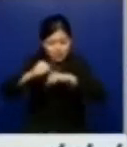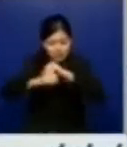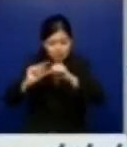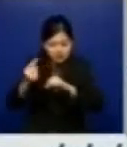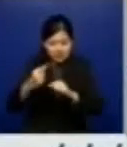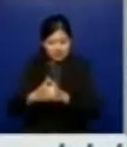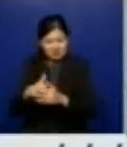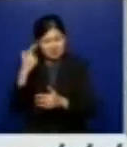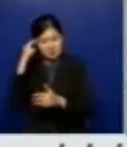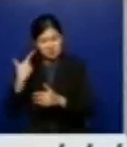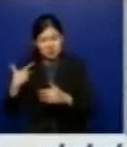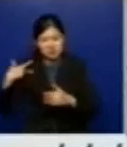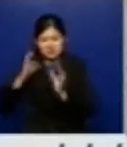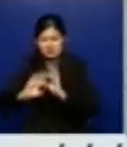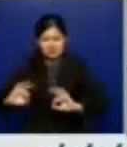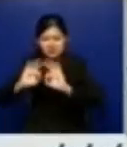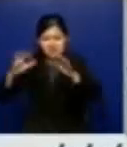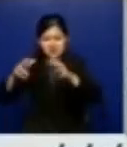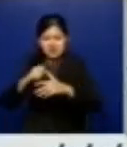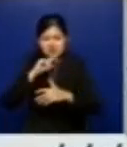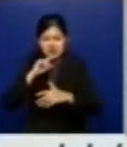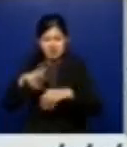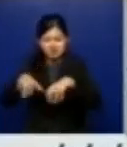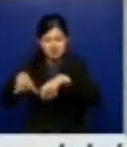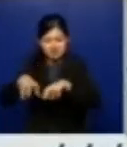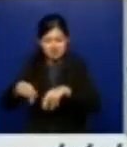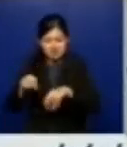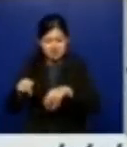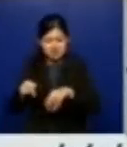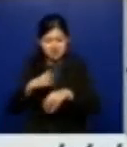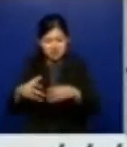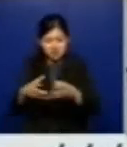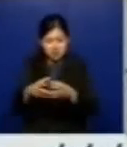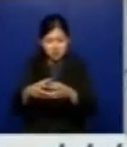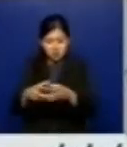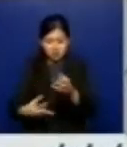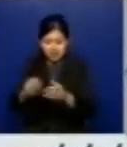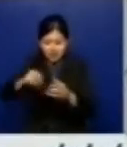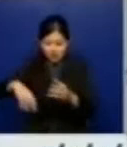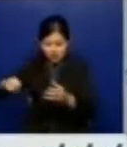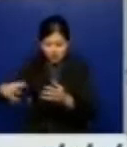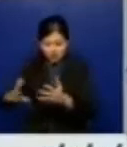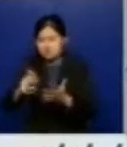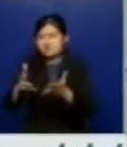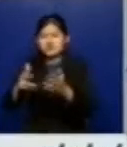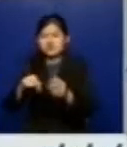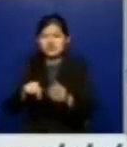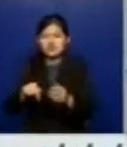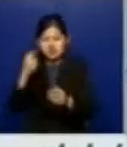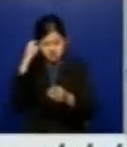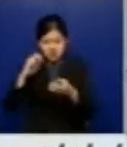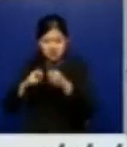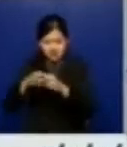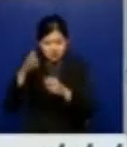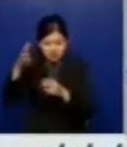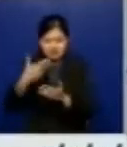นความฟุ่มเฟือยถ้าบริหารงานแบบนี้นะครับไม่ลดหน่วยงานลงหรือไม่จำกัดการใช้งานนะครับยังไงรัฐบา